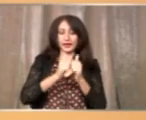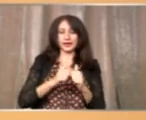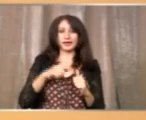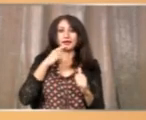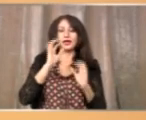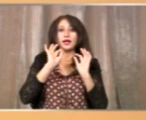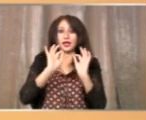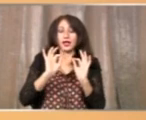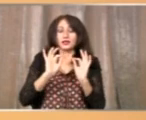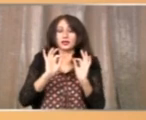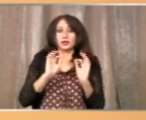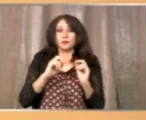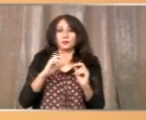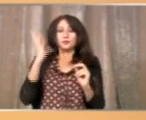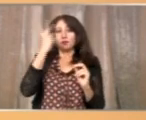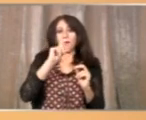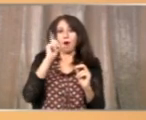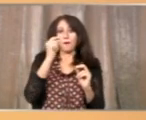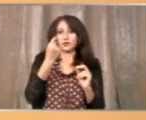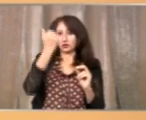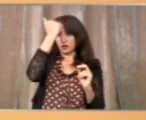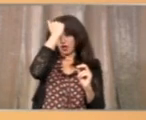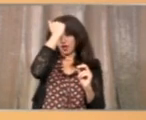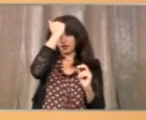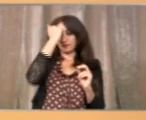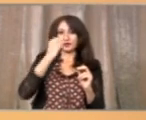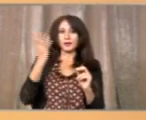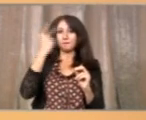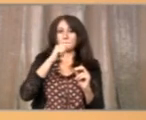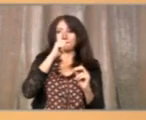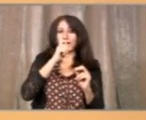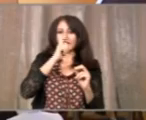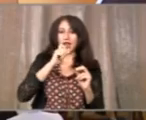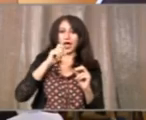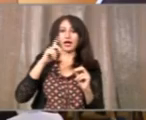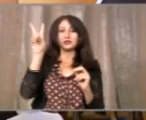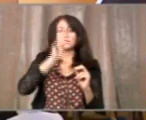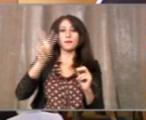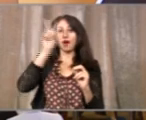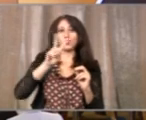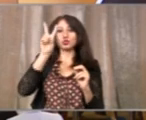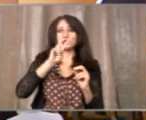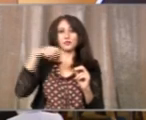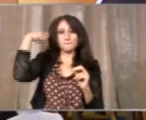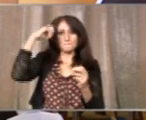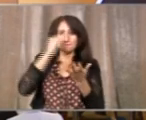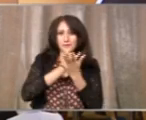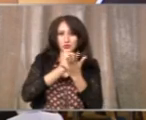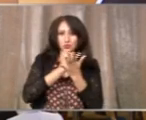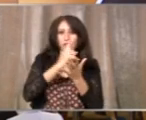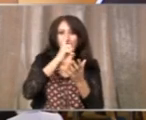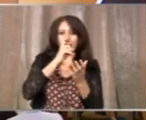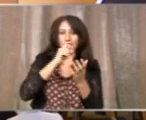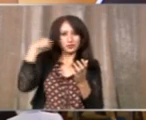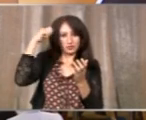الرائدات الرافيات هم حوالي 15 الف رائده ريفيه موجوده على مستوى الجمهوريه كل رائده ريفيه